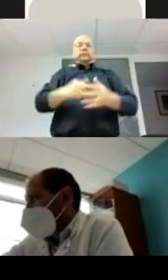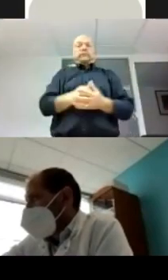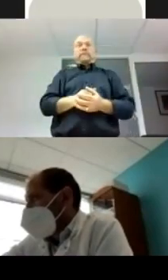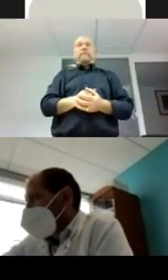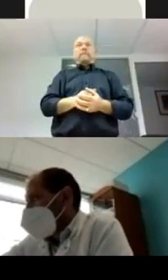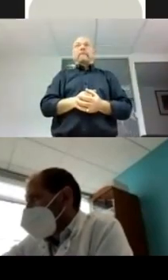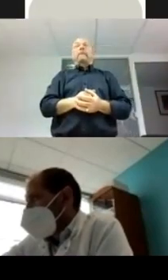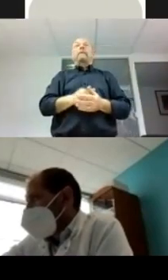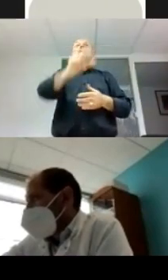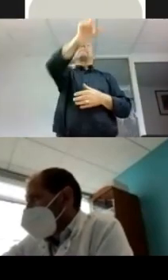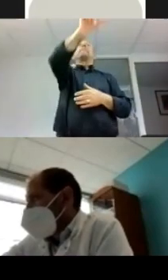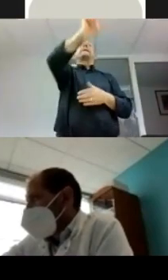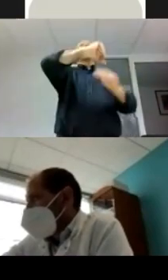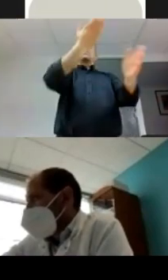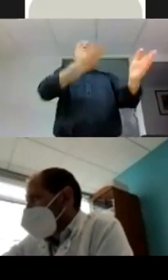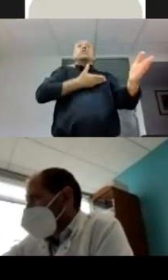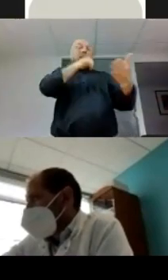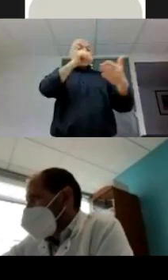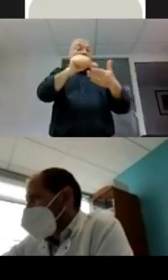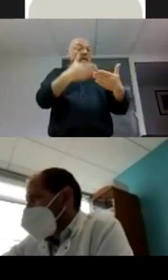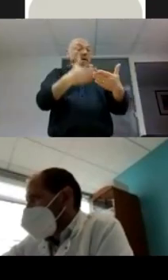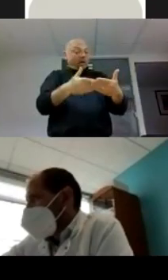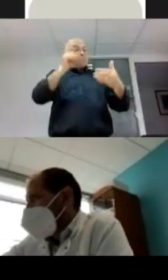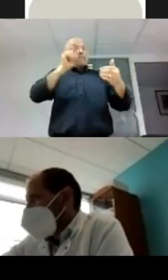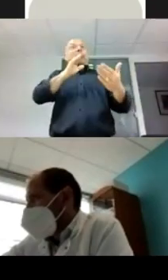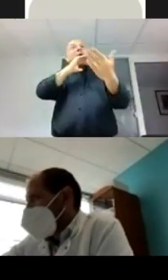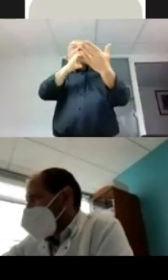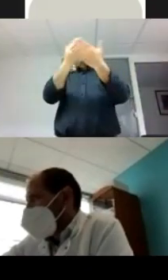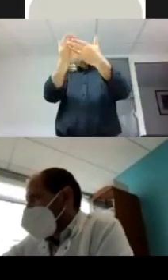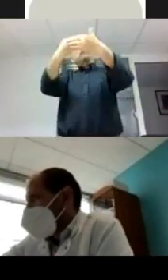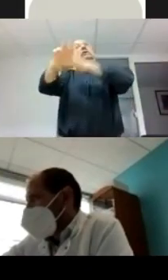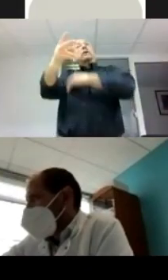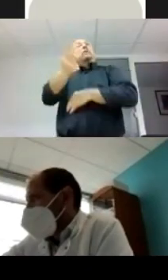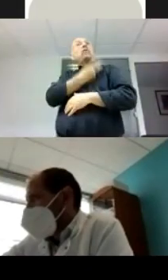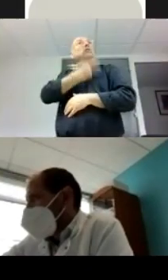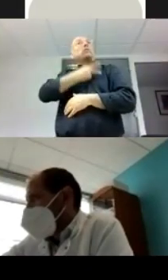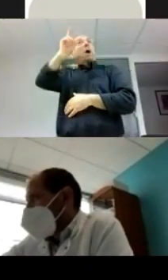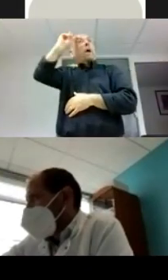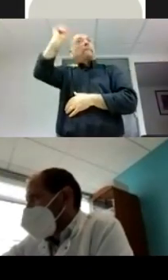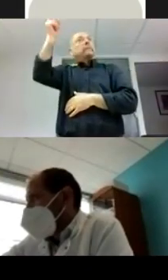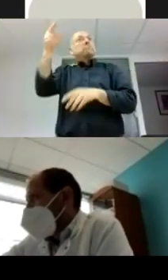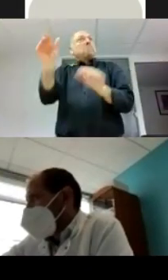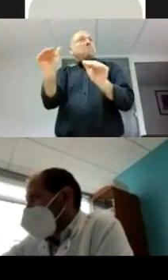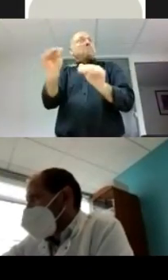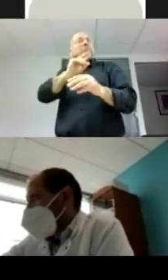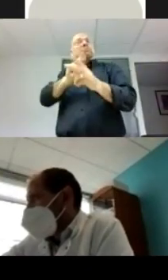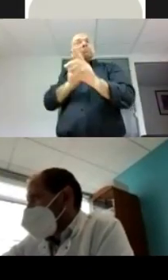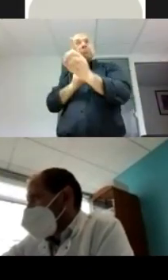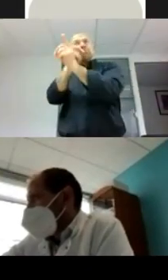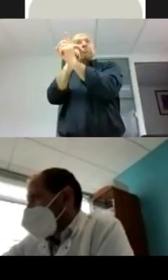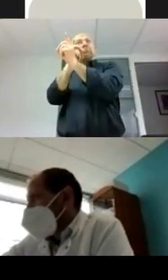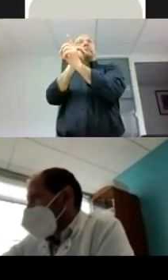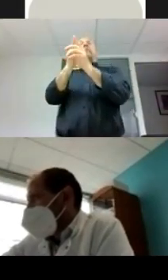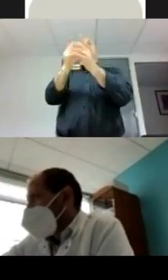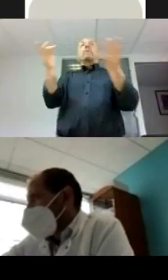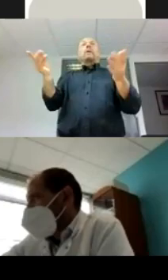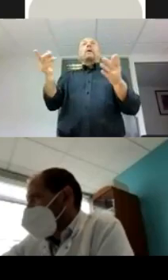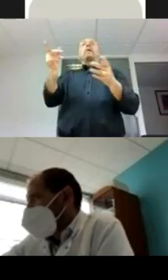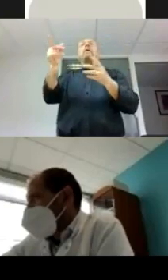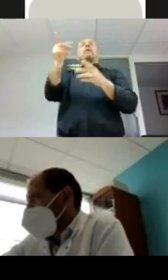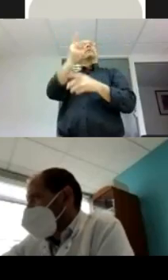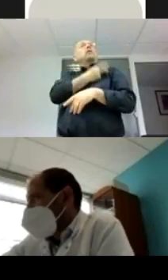Alors, un courrier est envoyé à domicile. Lorsque la personne reçoit son courrier, elle peut prendre rendez-vous chez son médecin